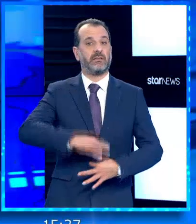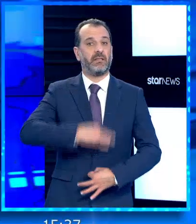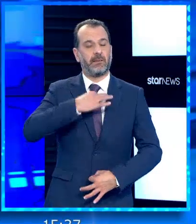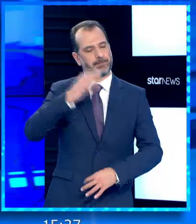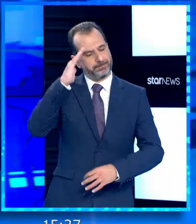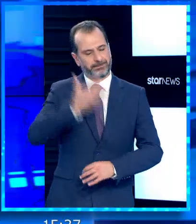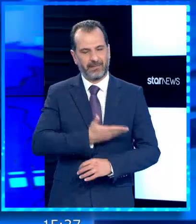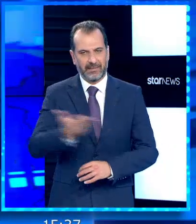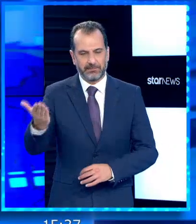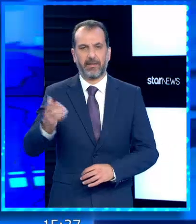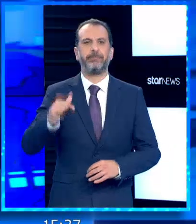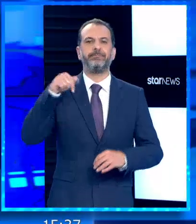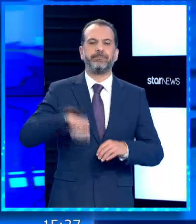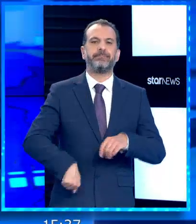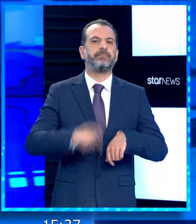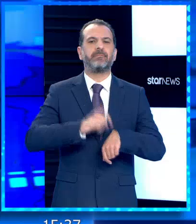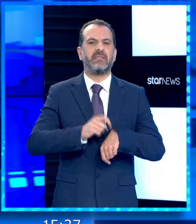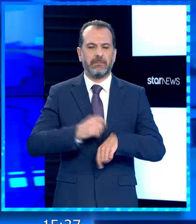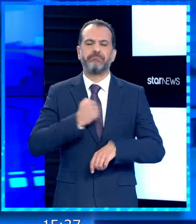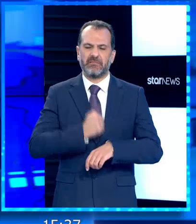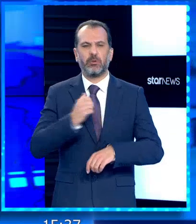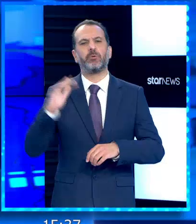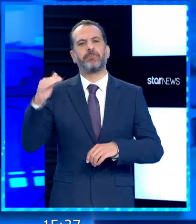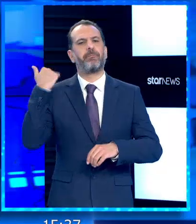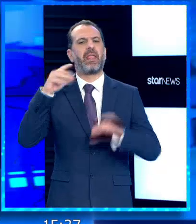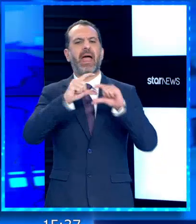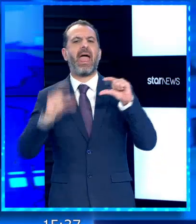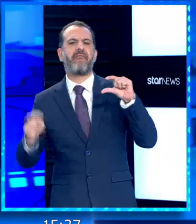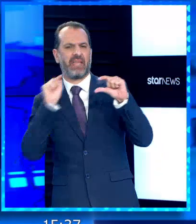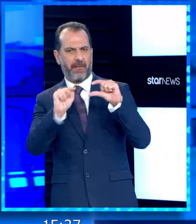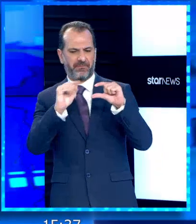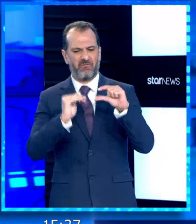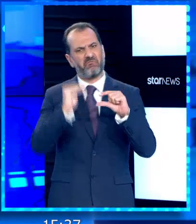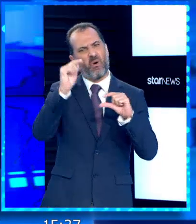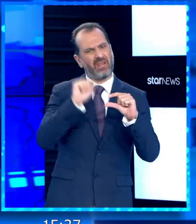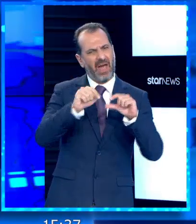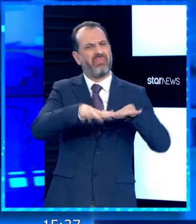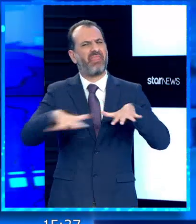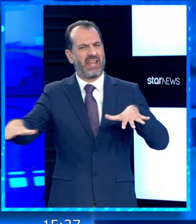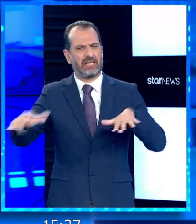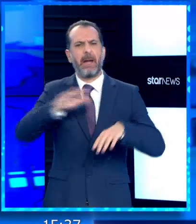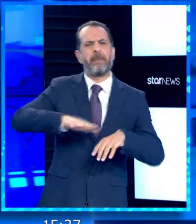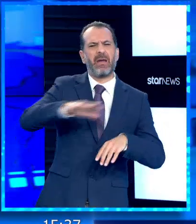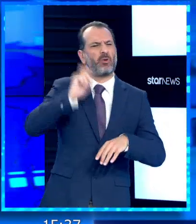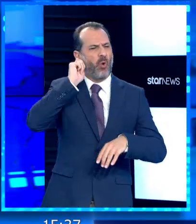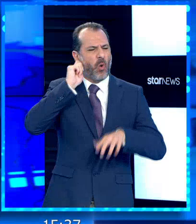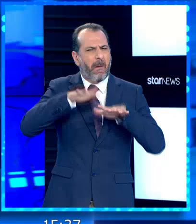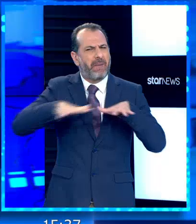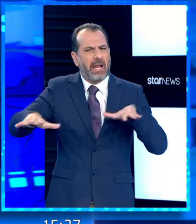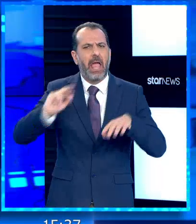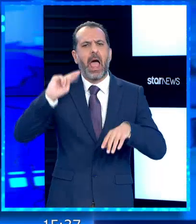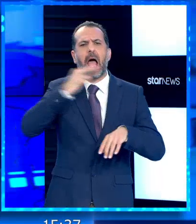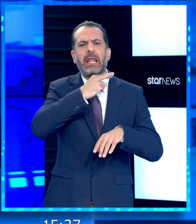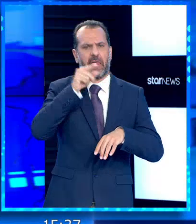Καλησπέρα κυρίες και κύριοι. Σε πλήρη εξέλιξη είναι οι έρευνες για την ανέβρεση του πιλότου του ιδιωτικού ελικοπτέρου που το πρωί έπεσε στη θάλασσα στην